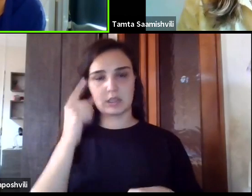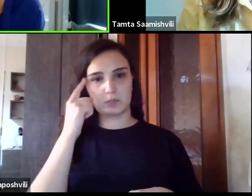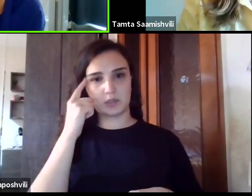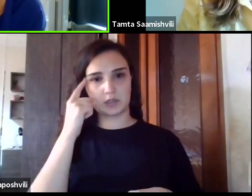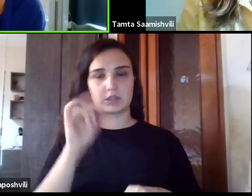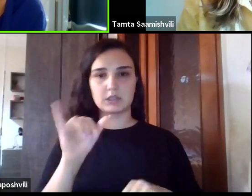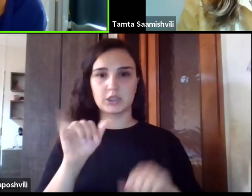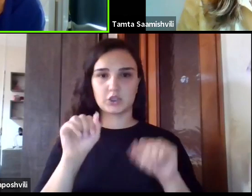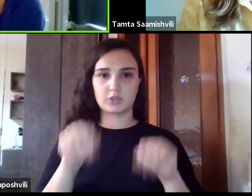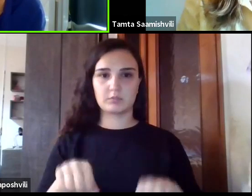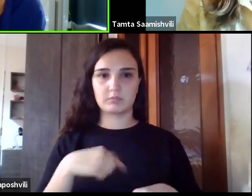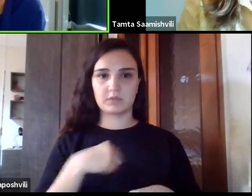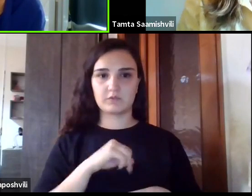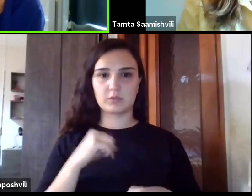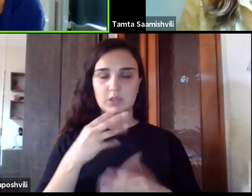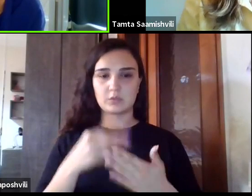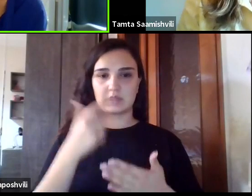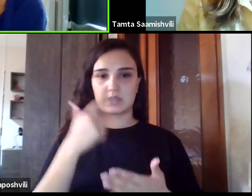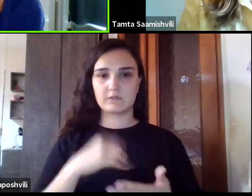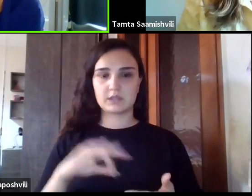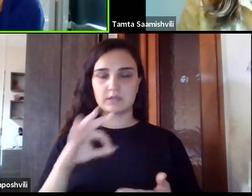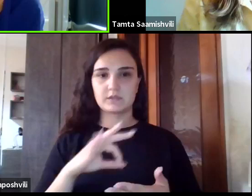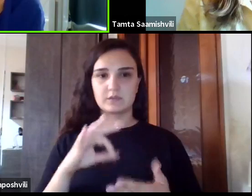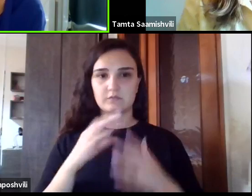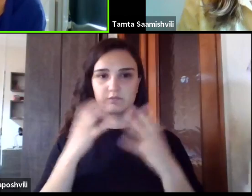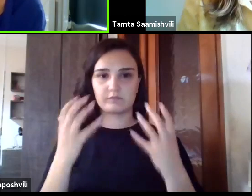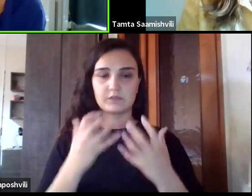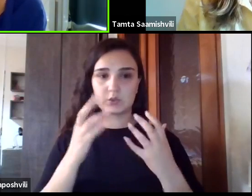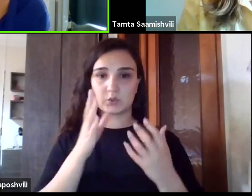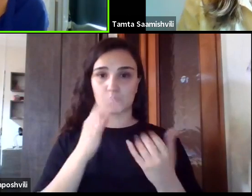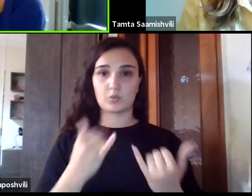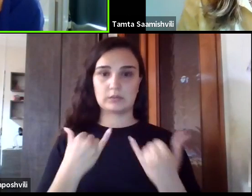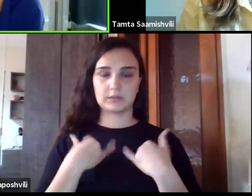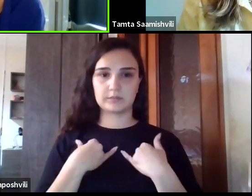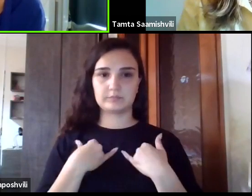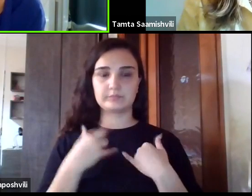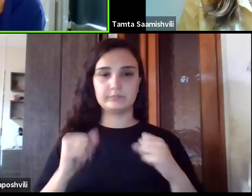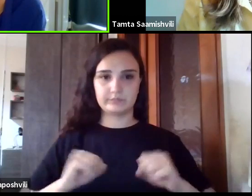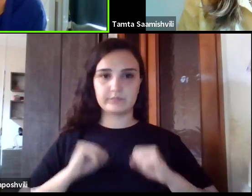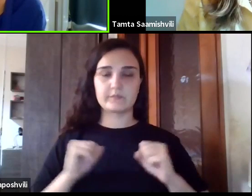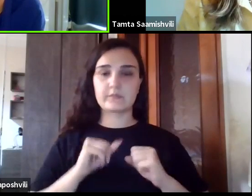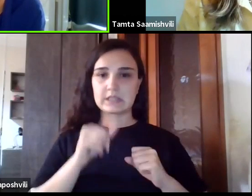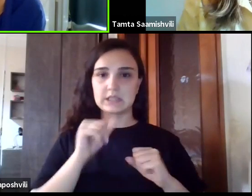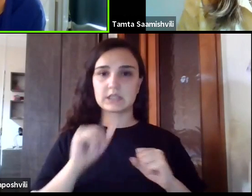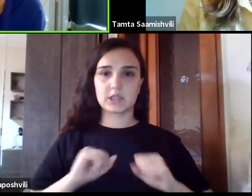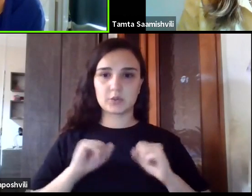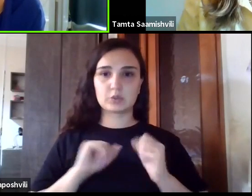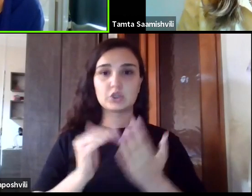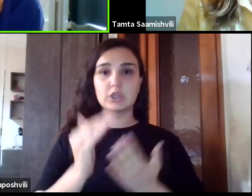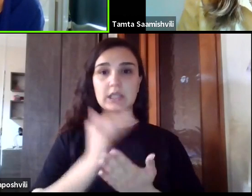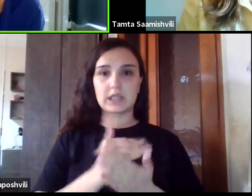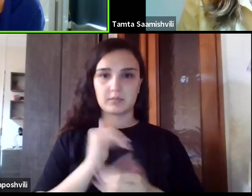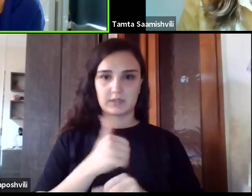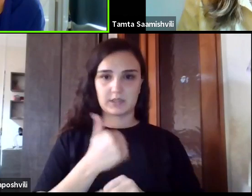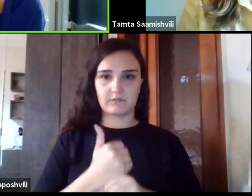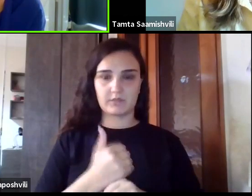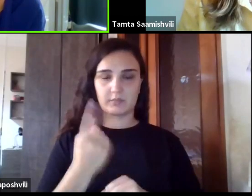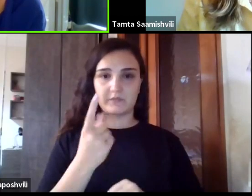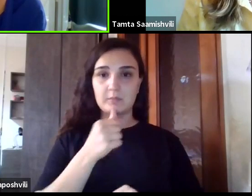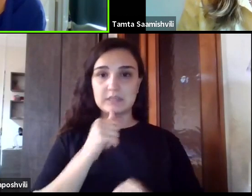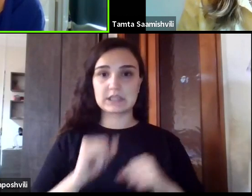სად შემიძლია ხა მე მხოლოდ საკუთარი თავისთვის დრო გამოვყო და ცადოთ და აი შედეგი მთავარი არის პირველი